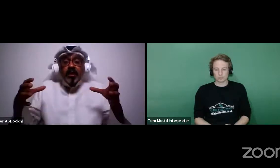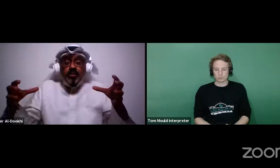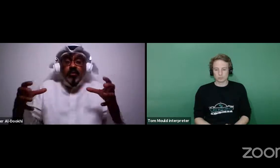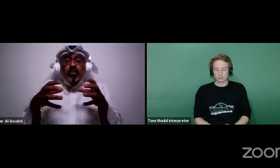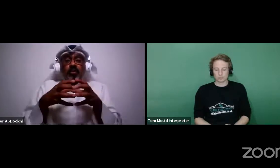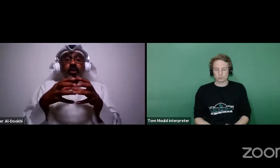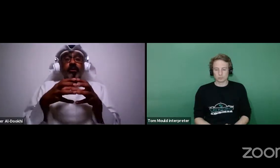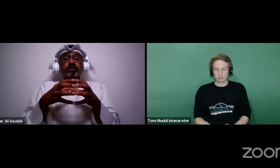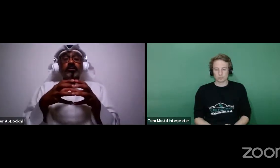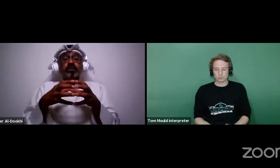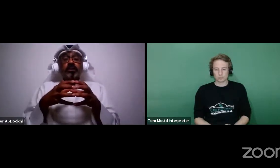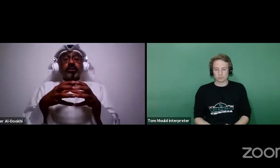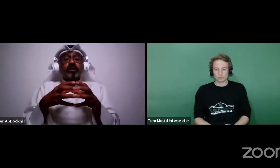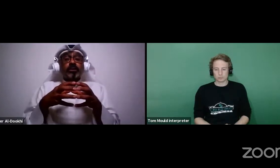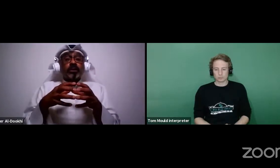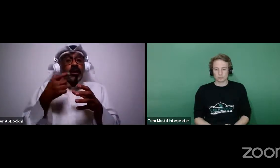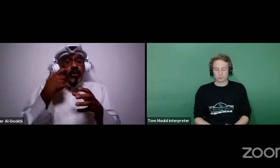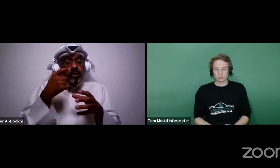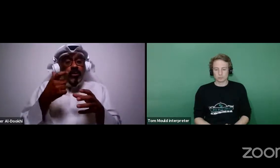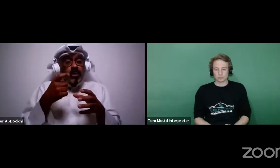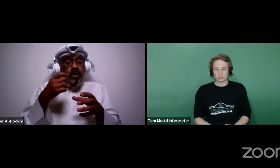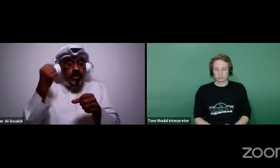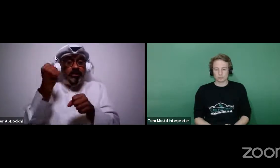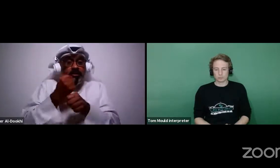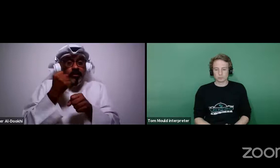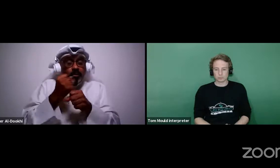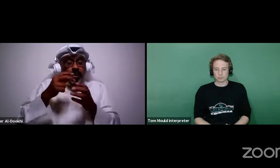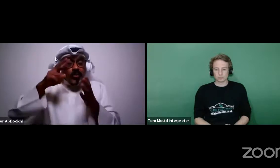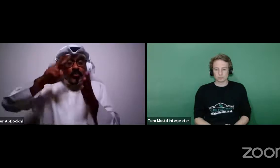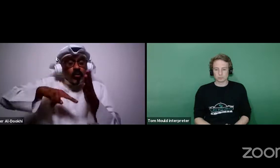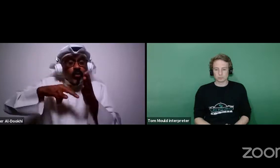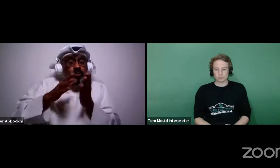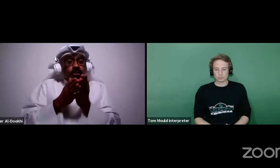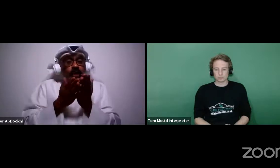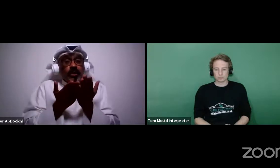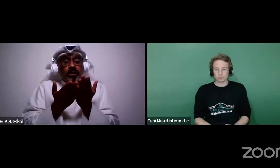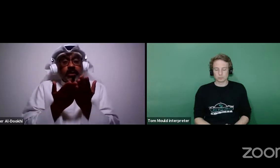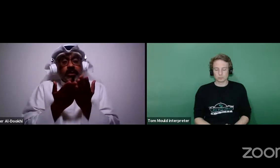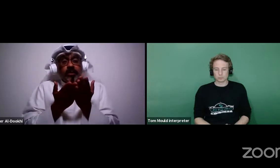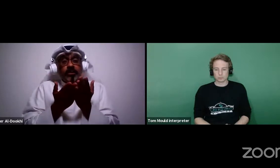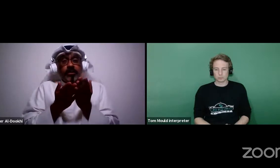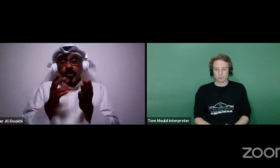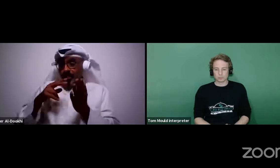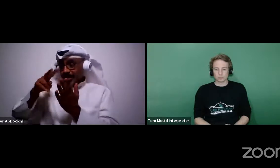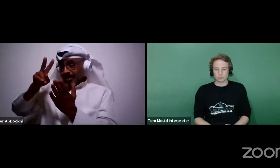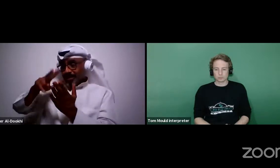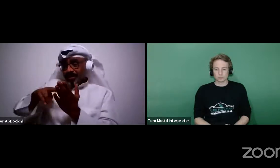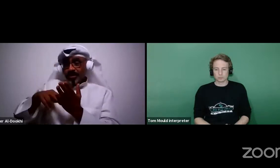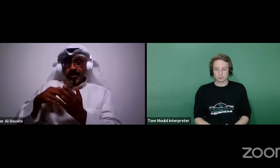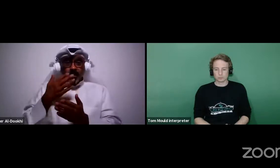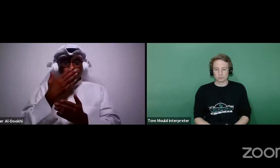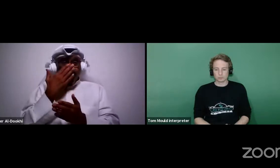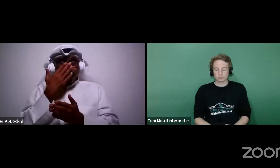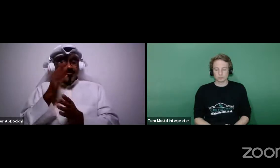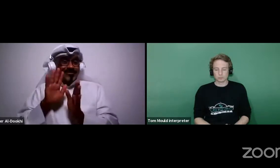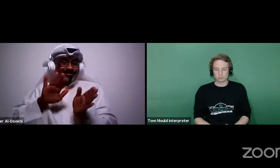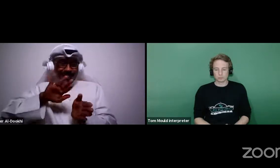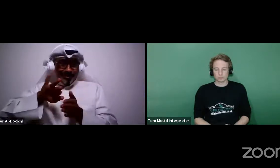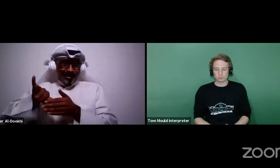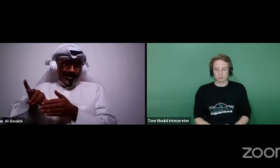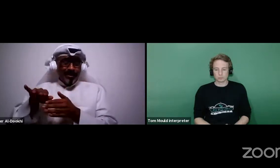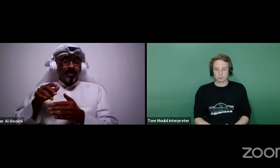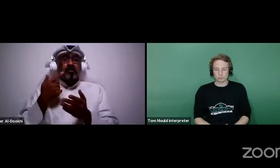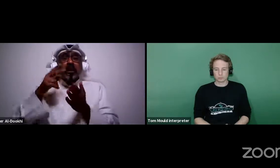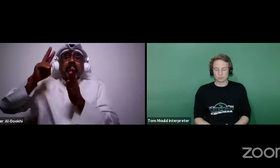إخوة، الذين كانوا يعملون به في الدنيا، لا الذين يقرؤونه ولا يعملون به، لأن